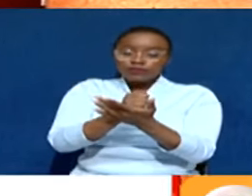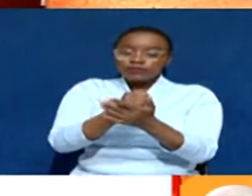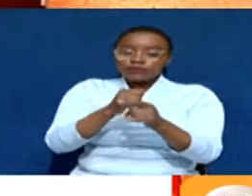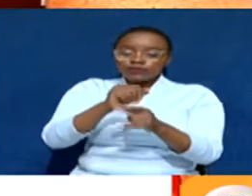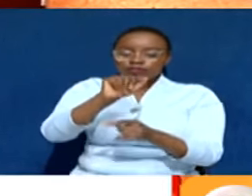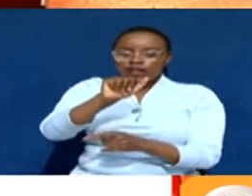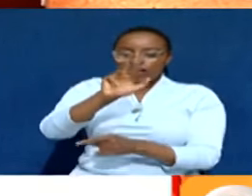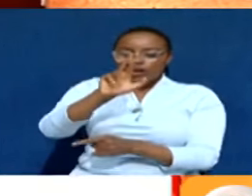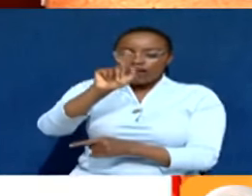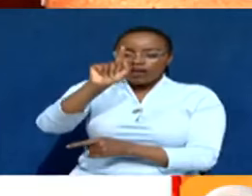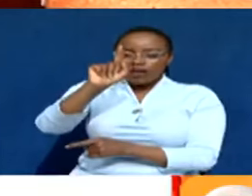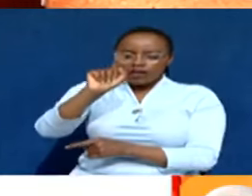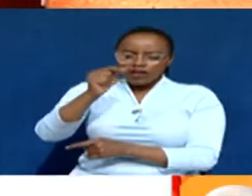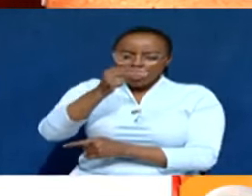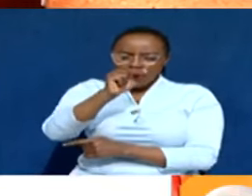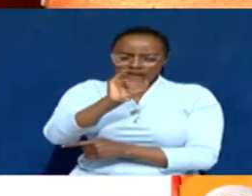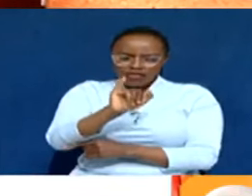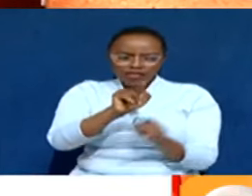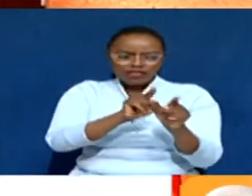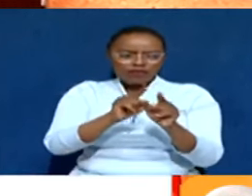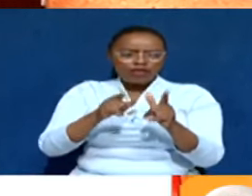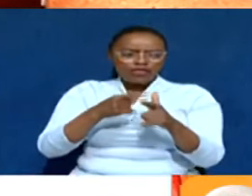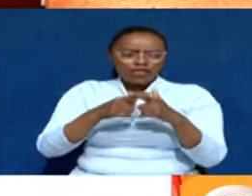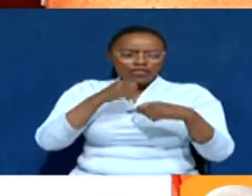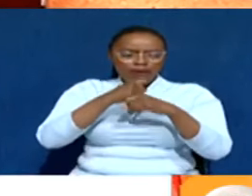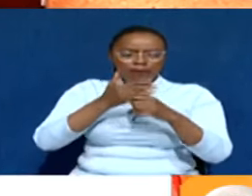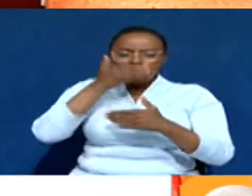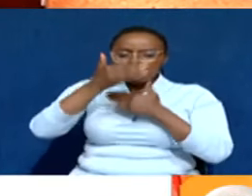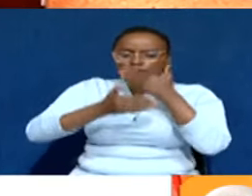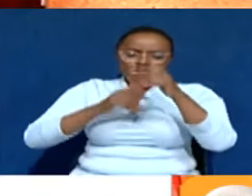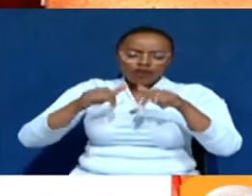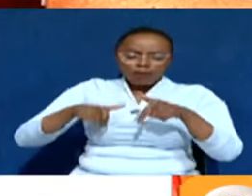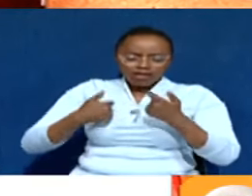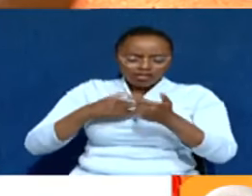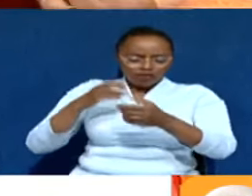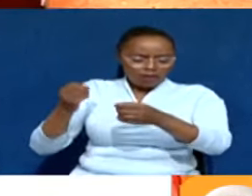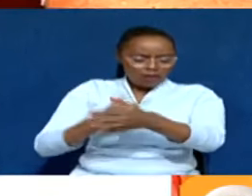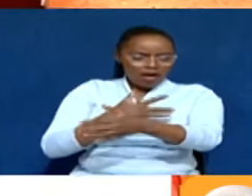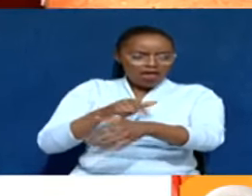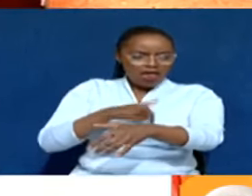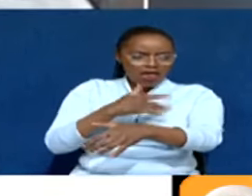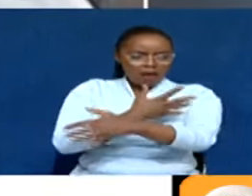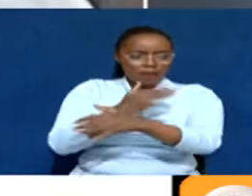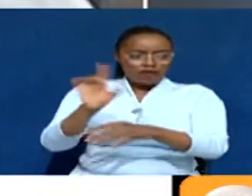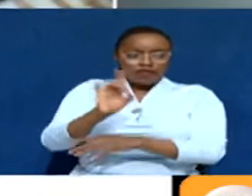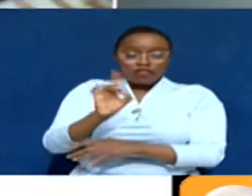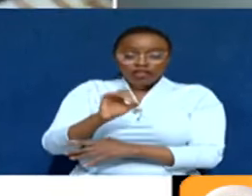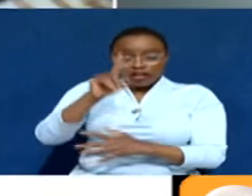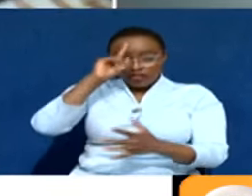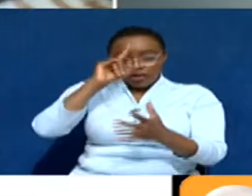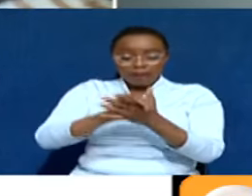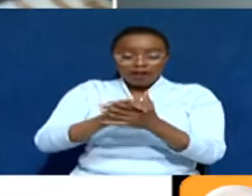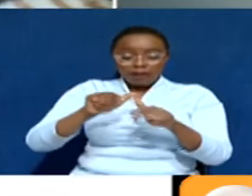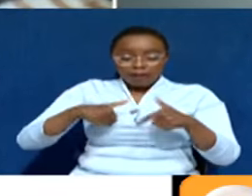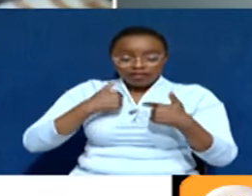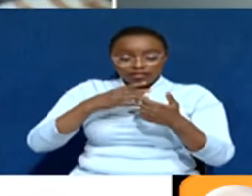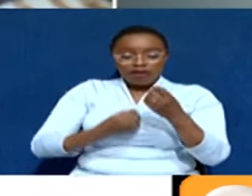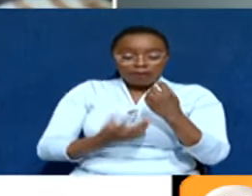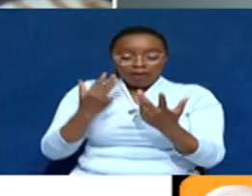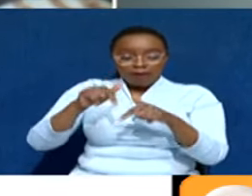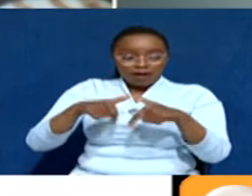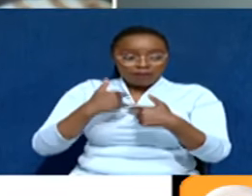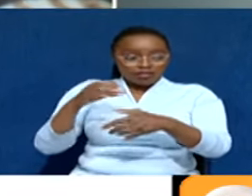Kutoka RR, nikaenda kwa ofisi, and then they make me confess that I burned myself. Now ofisi ya Nairobi wakaamini nimejichoma.